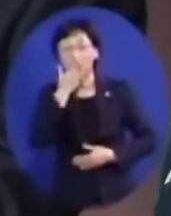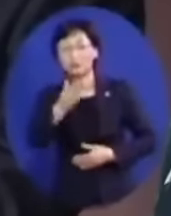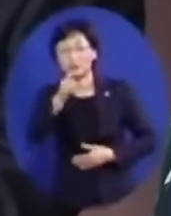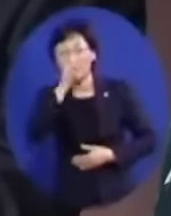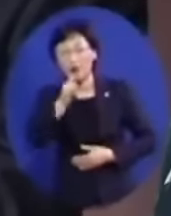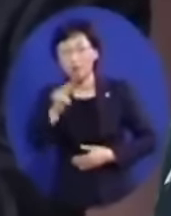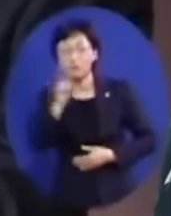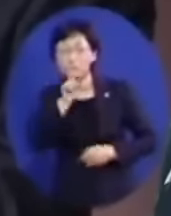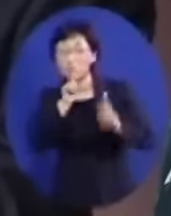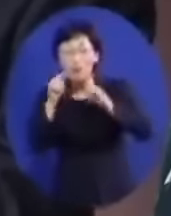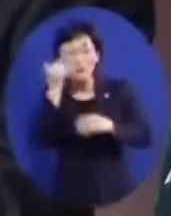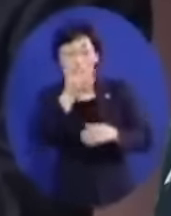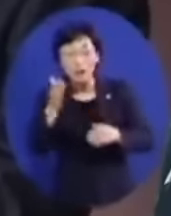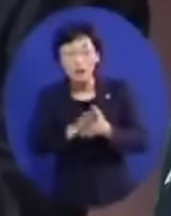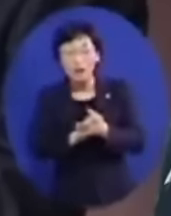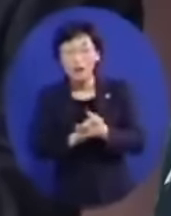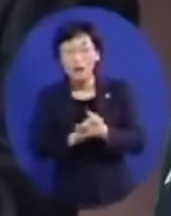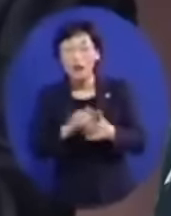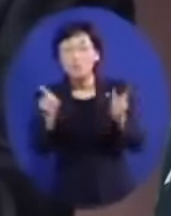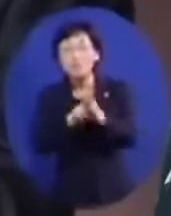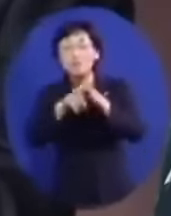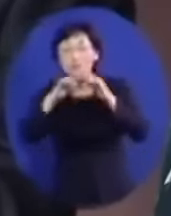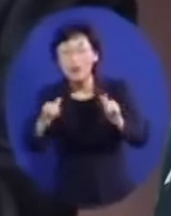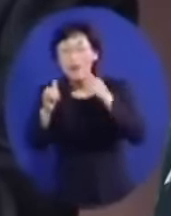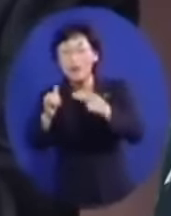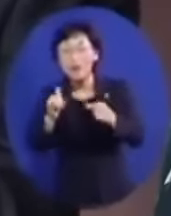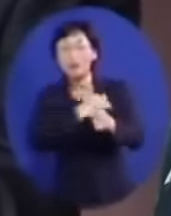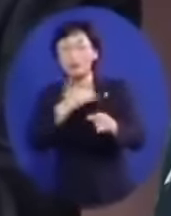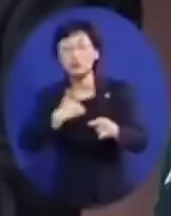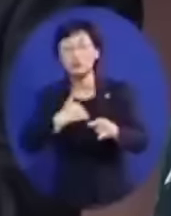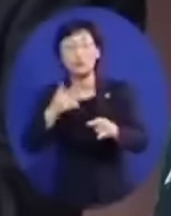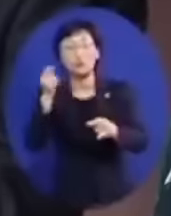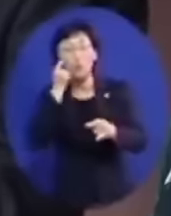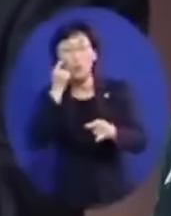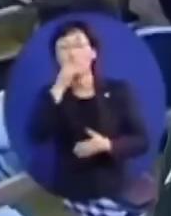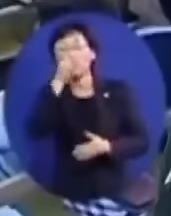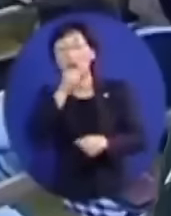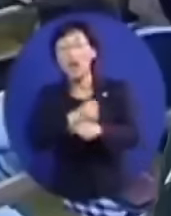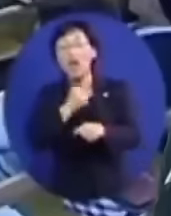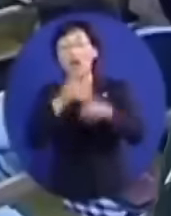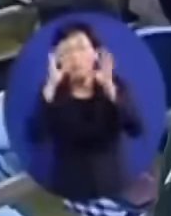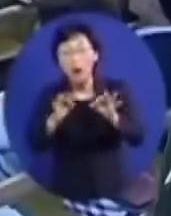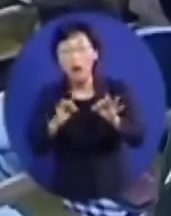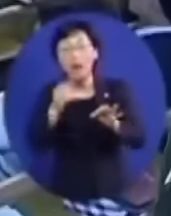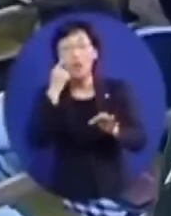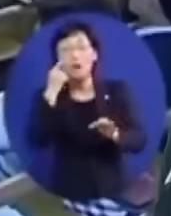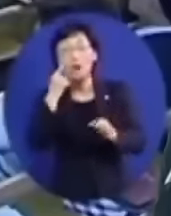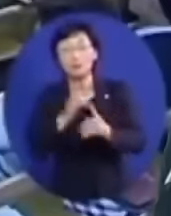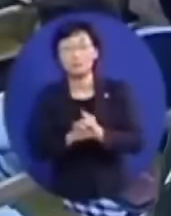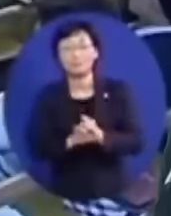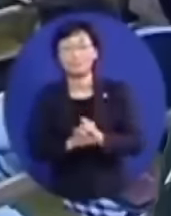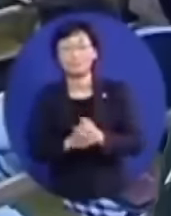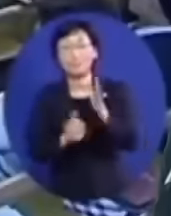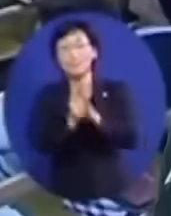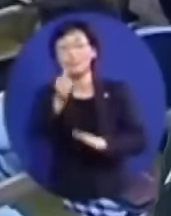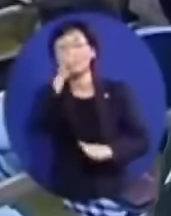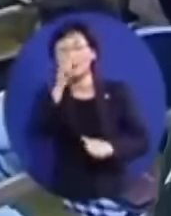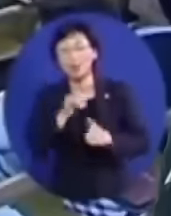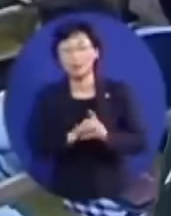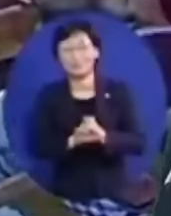무슨 말이냐? 믿는 자에게 능치 못하심이 없나니라. 할 수 있다 하면 된다. 해보자. 희망이 있다.